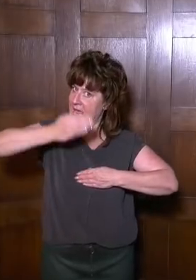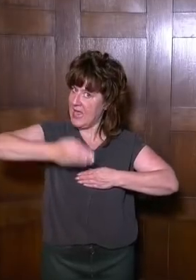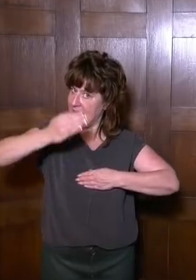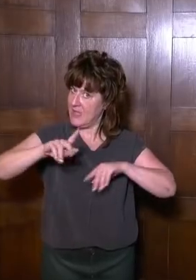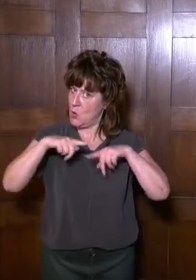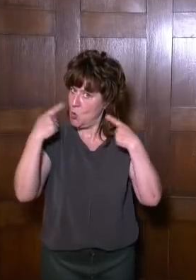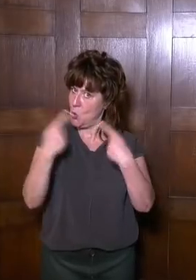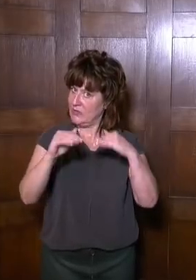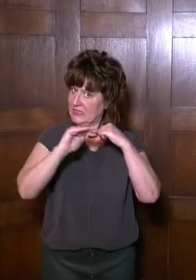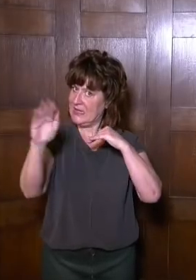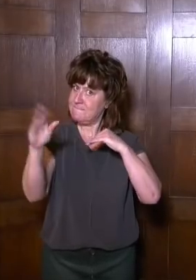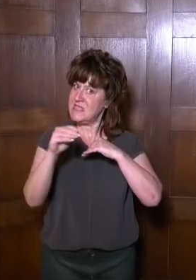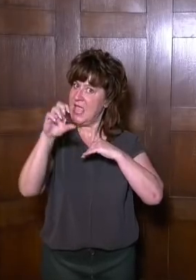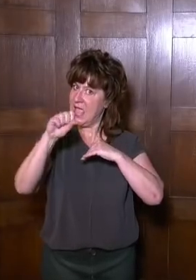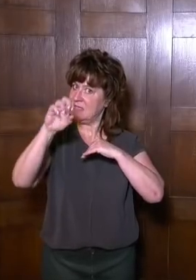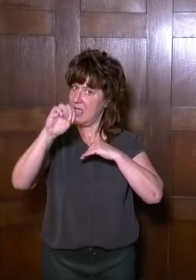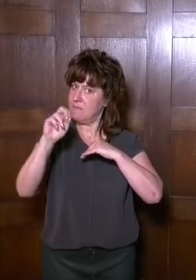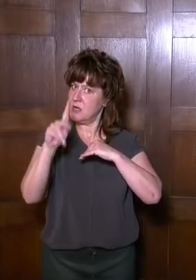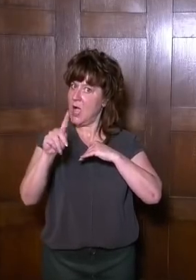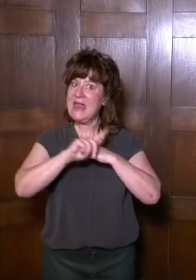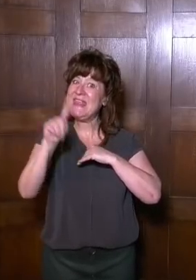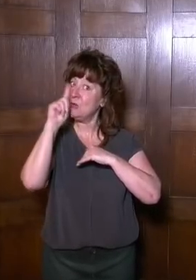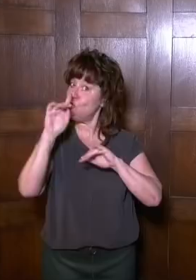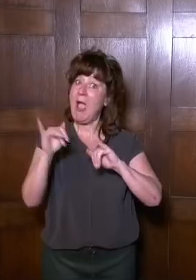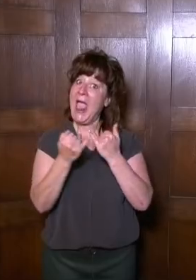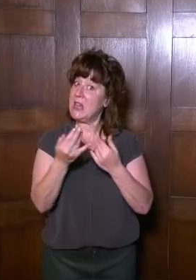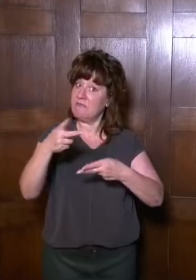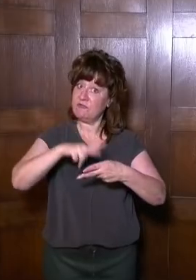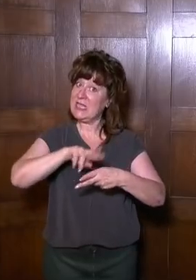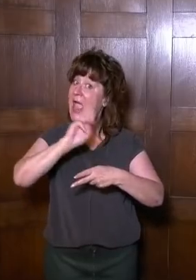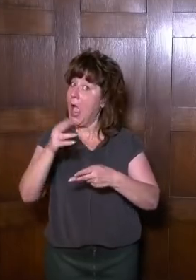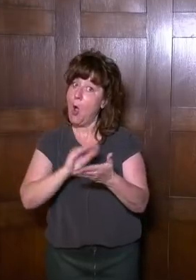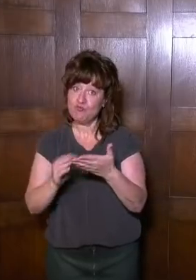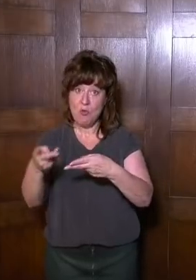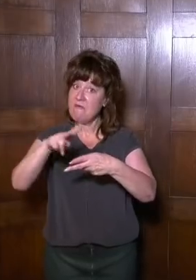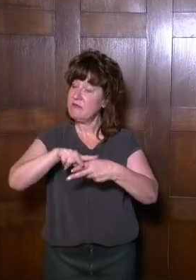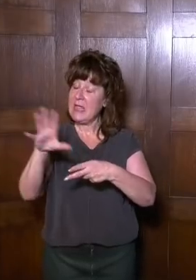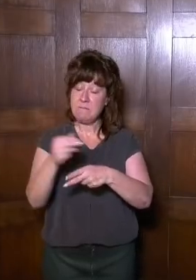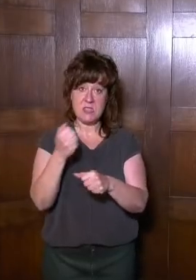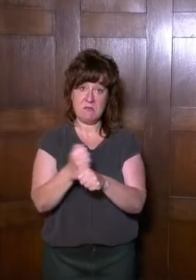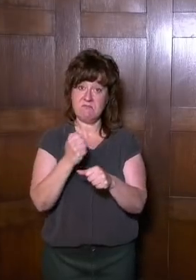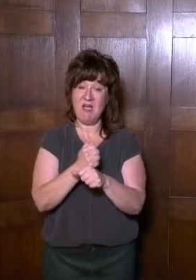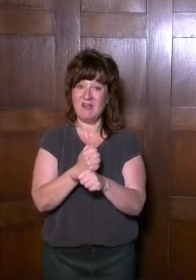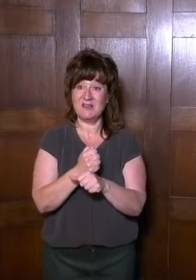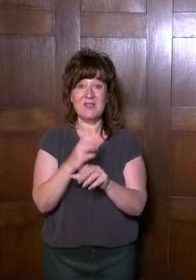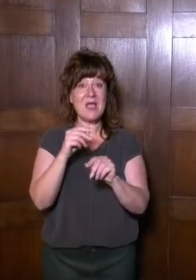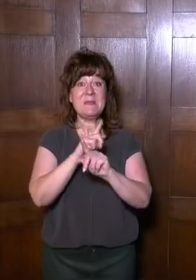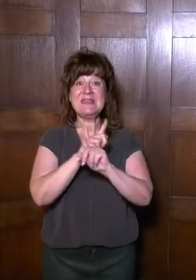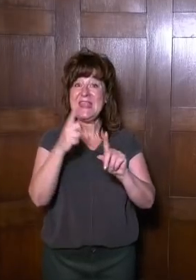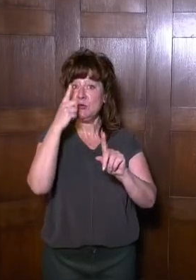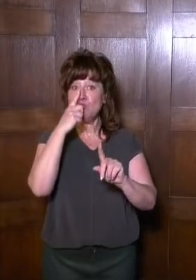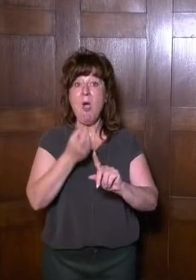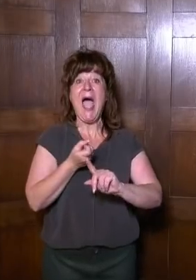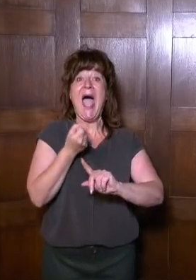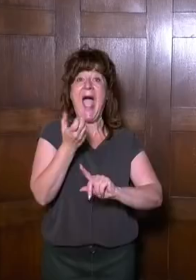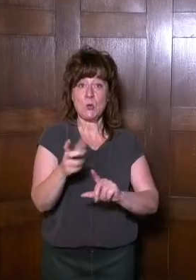dem SMK, nicht nur als Elternvertreter, sondern gerne natürlich auch mit den Schülervertretern zusammen, um nicht nur solche aktuellen Themen